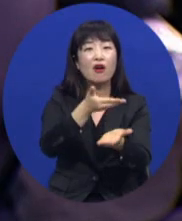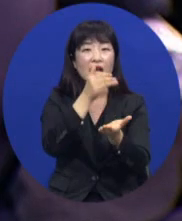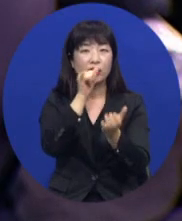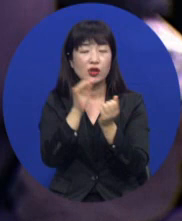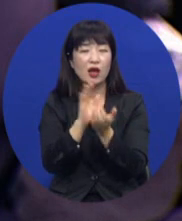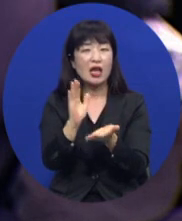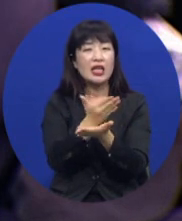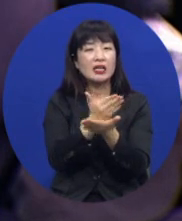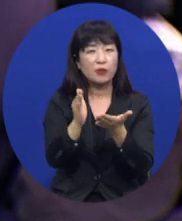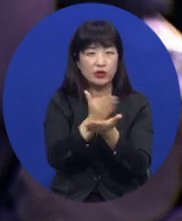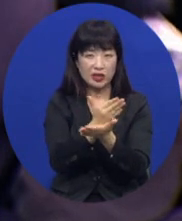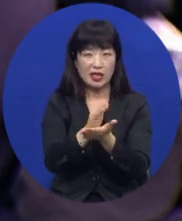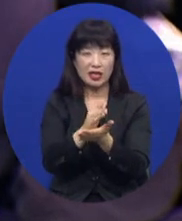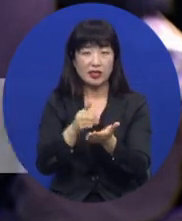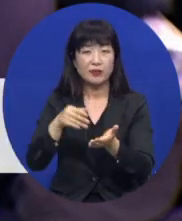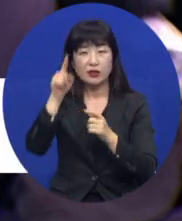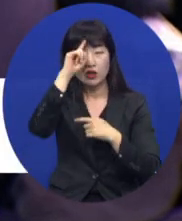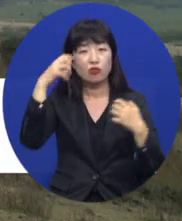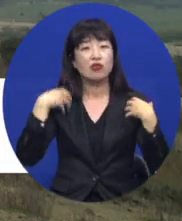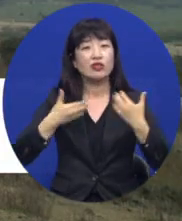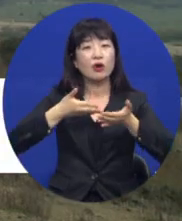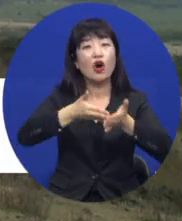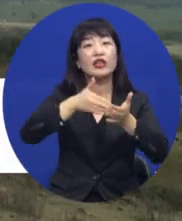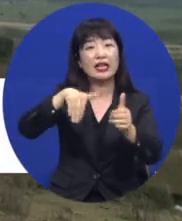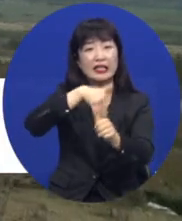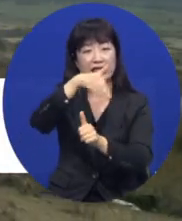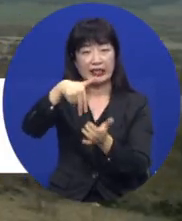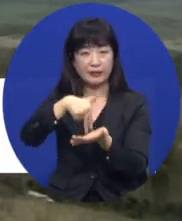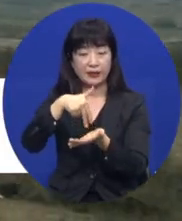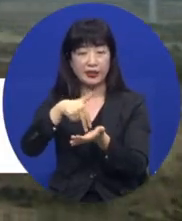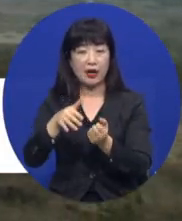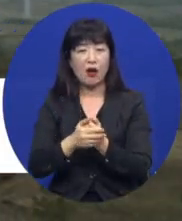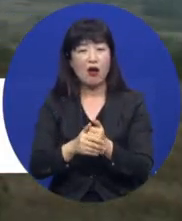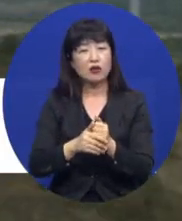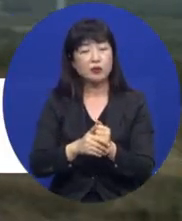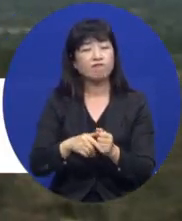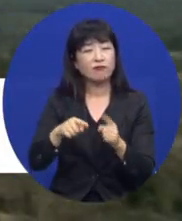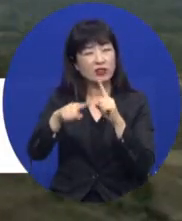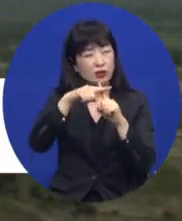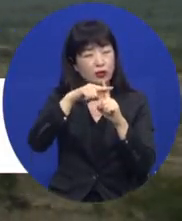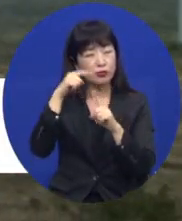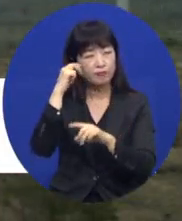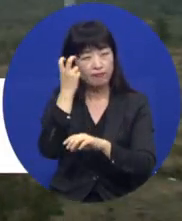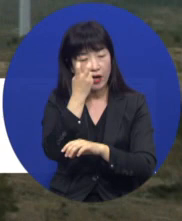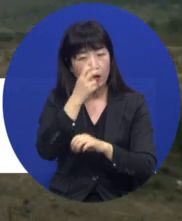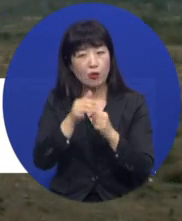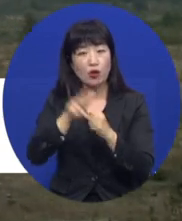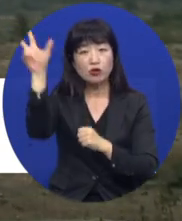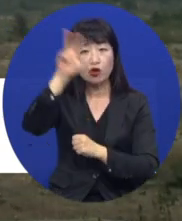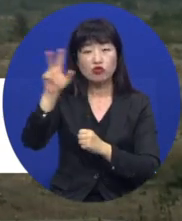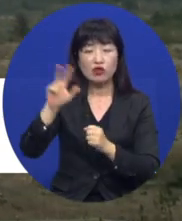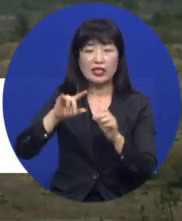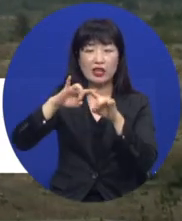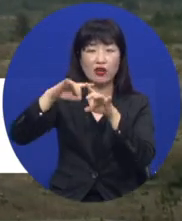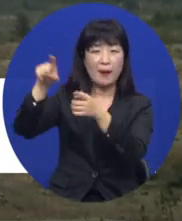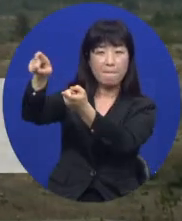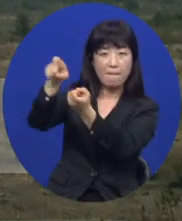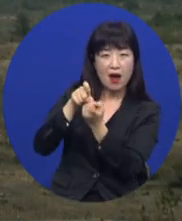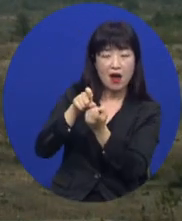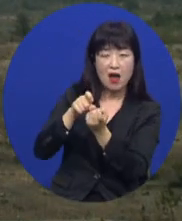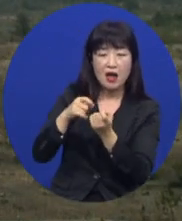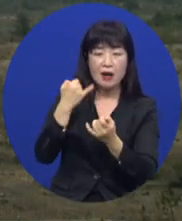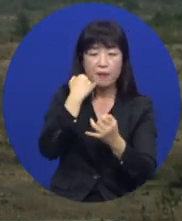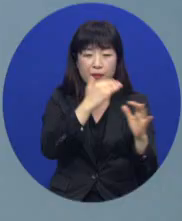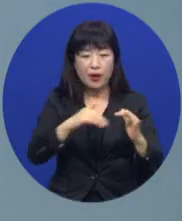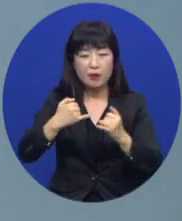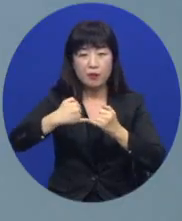분산 특구 지정을 정보의 건의한 상황 정부도 긍정적으로 검토 중인 가운데 육지에서 전기를 끌어 오는 해저 영계 선으로